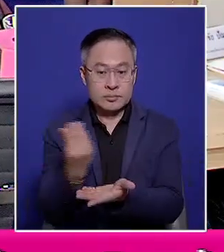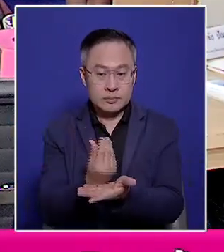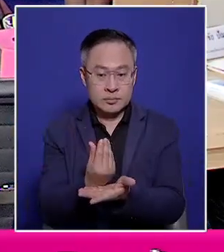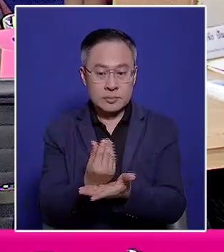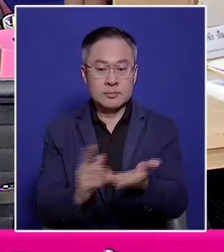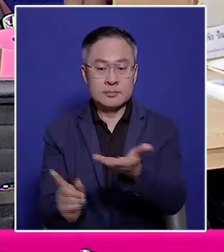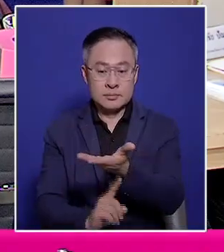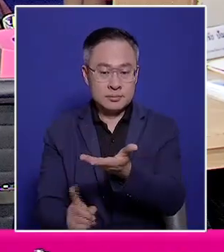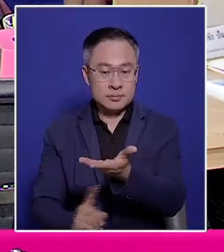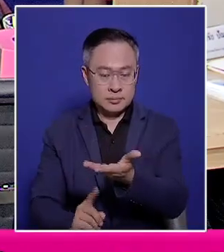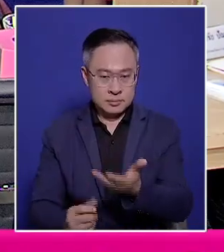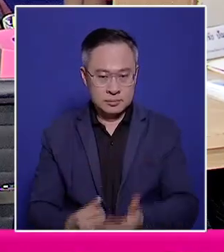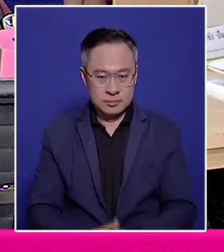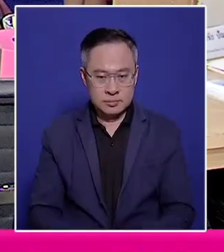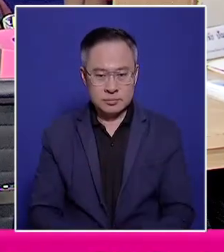บครับ